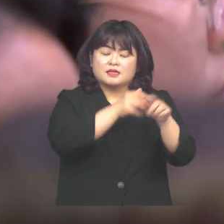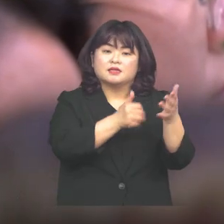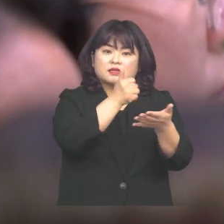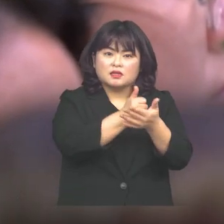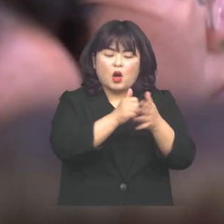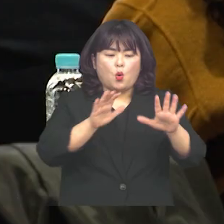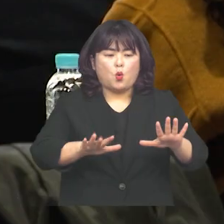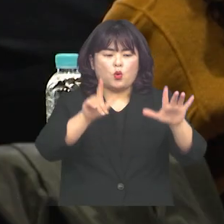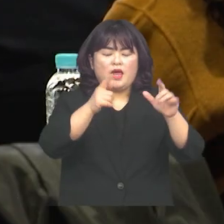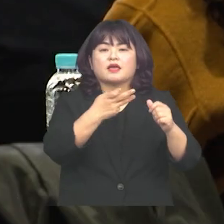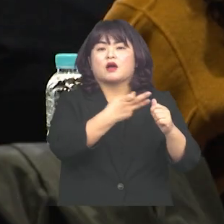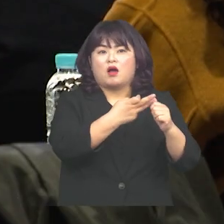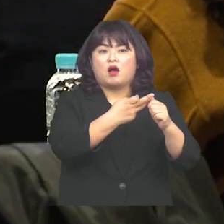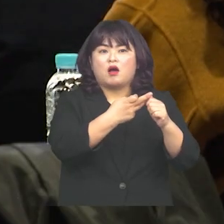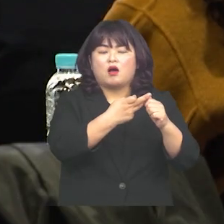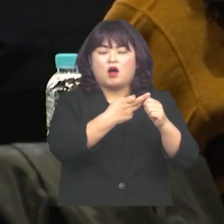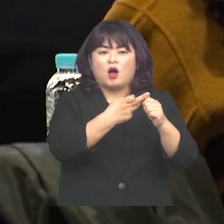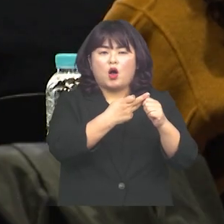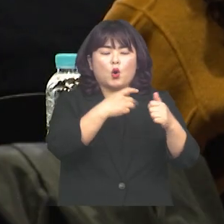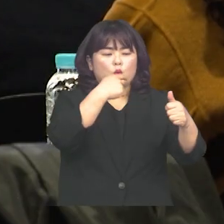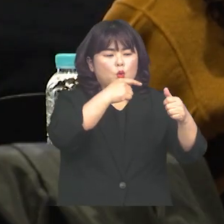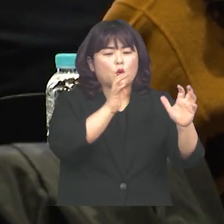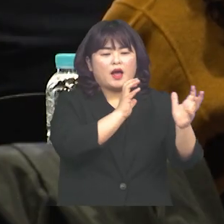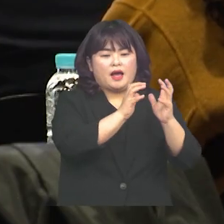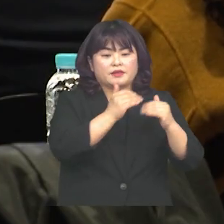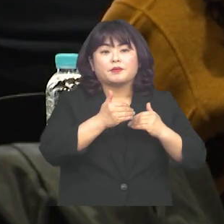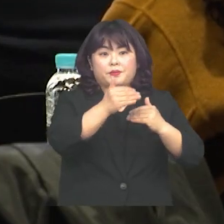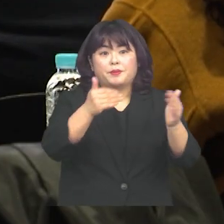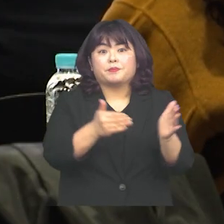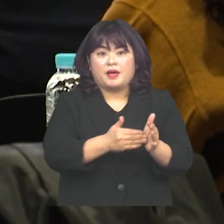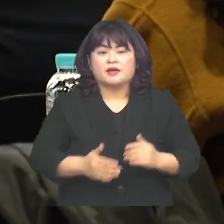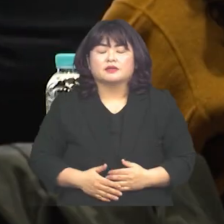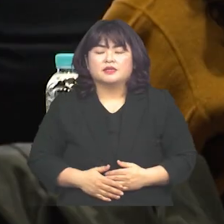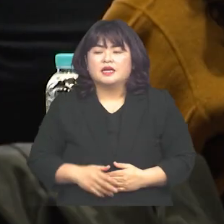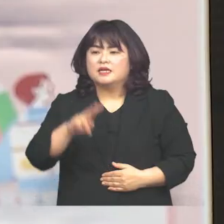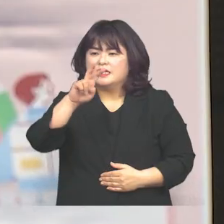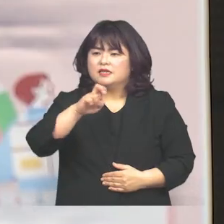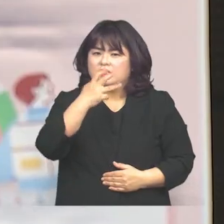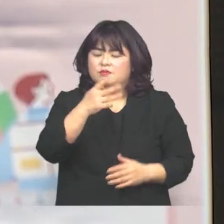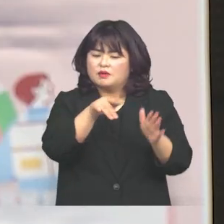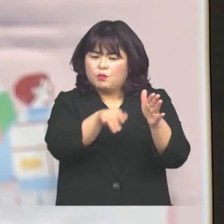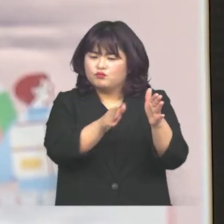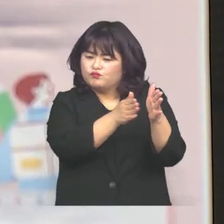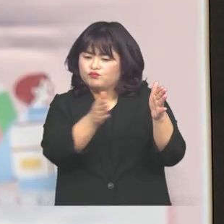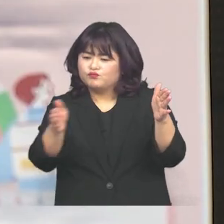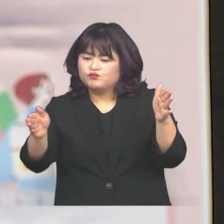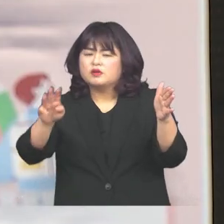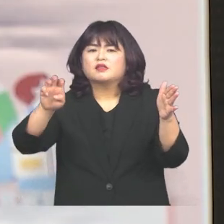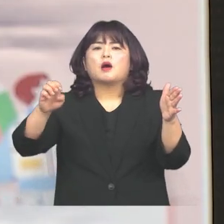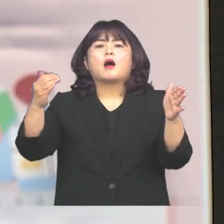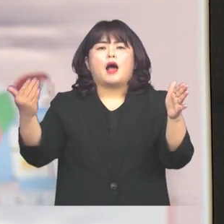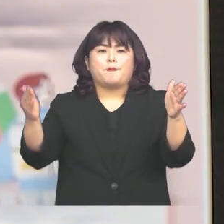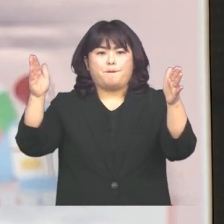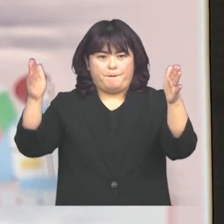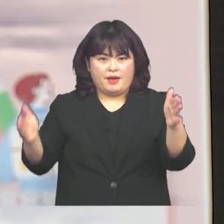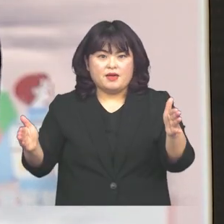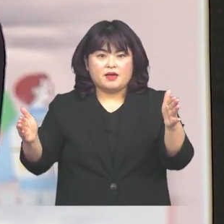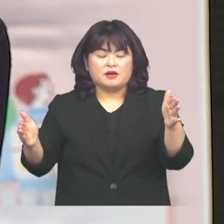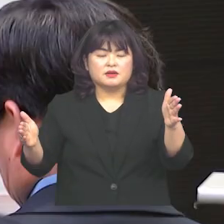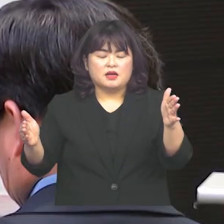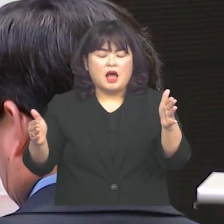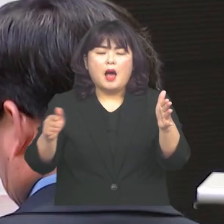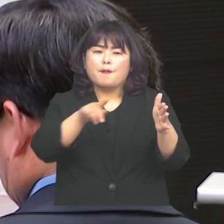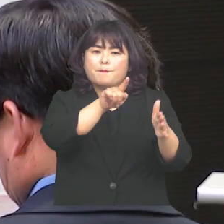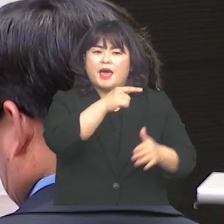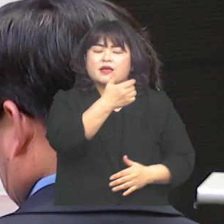이 시장은 이로써 올해 13차례에 걸친 교육 간담회를 마무리했으며 2023년부터 이날까지 총